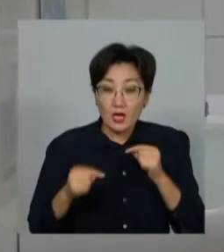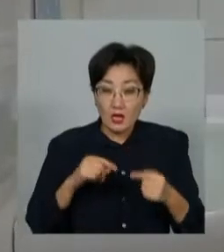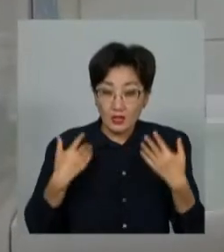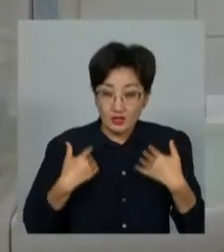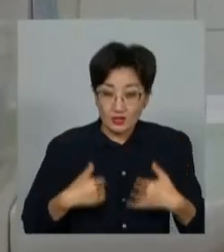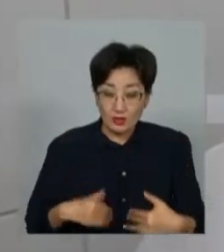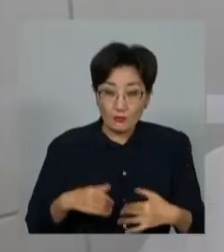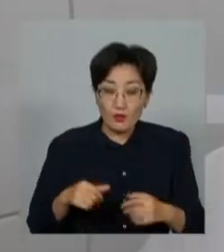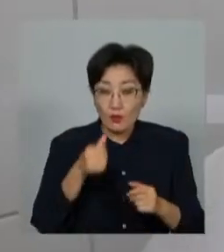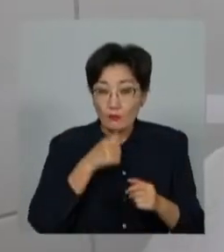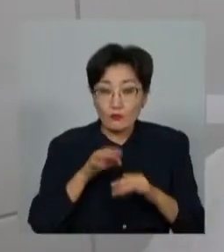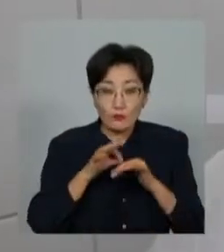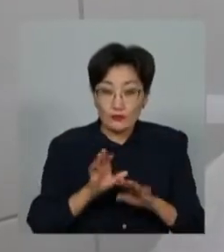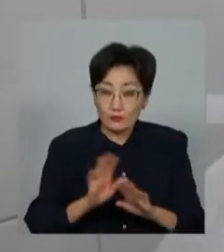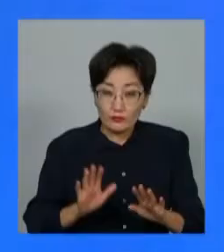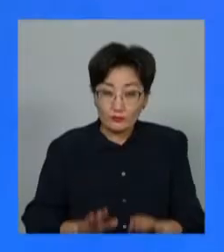сынама жасалмайды екен.